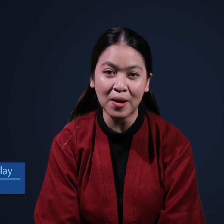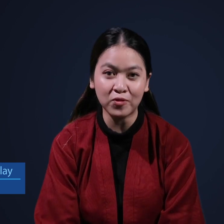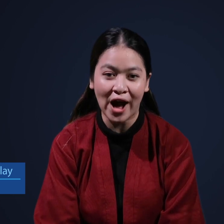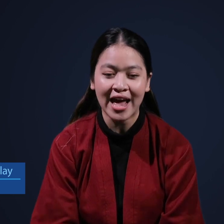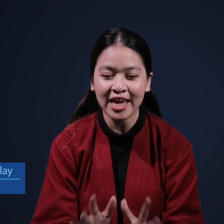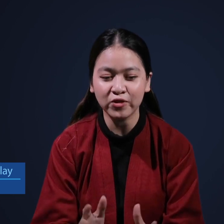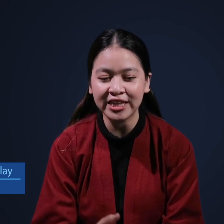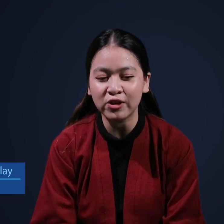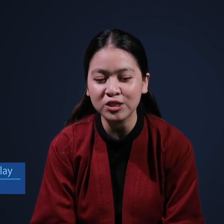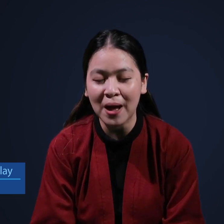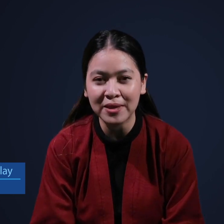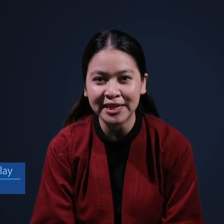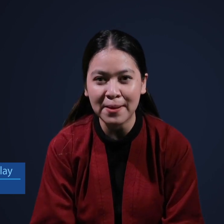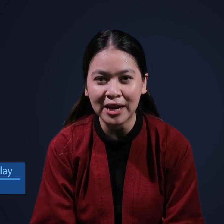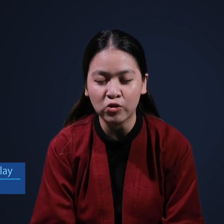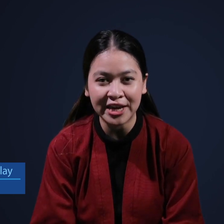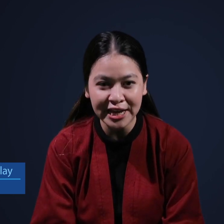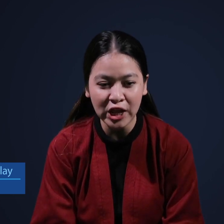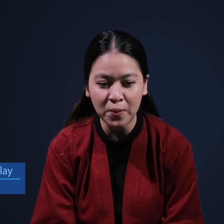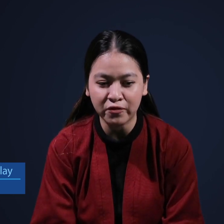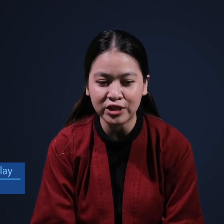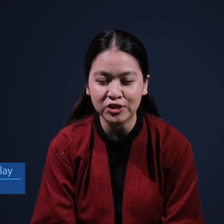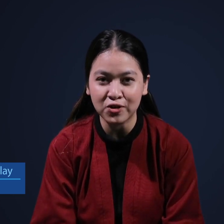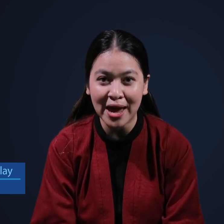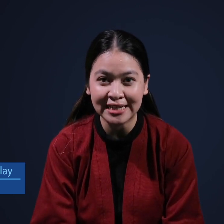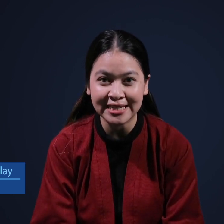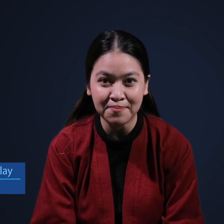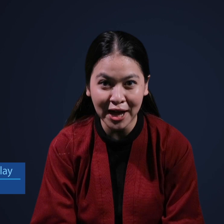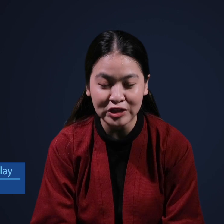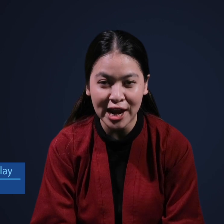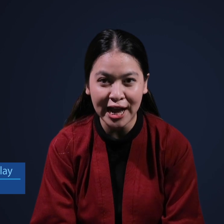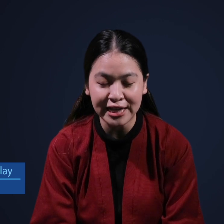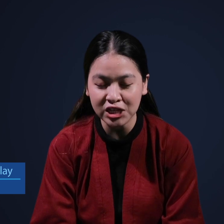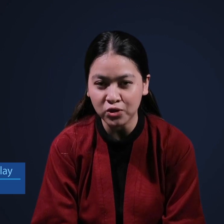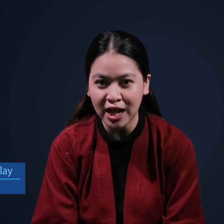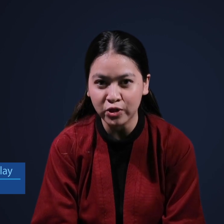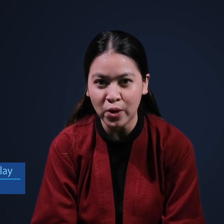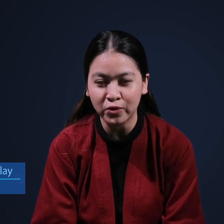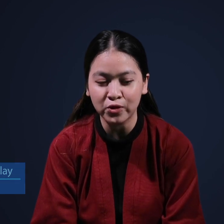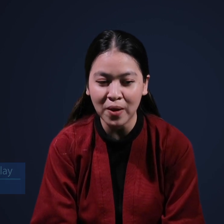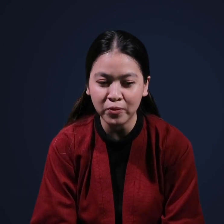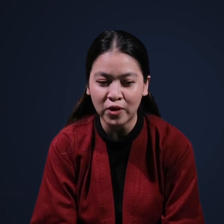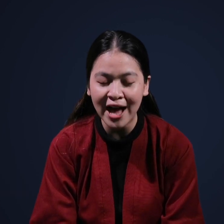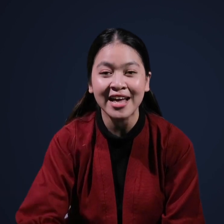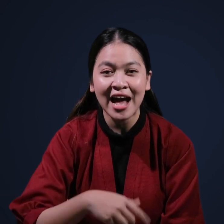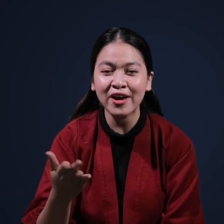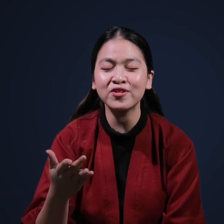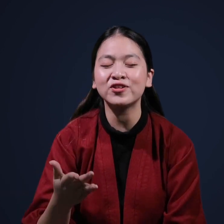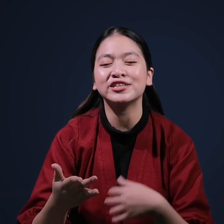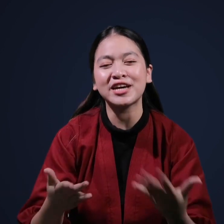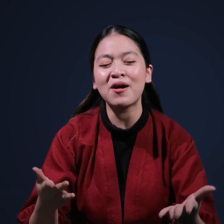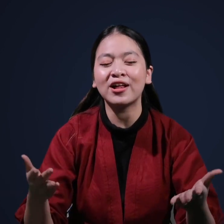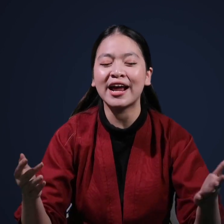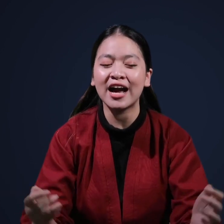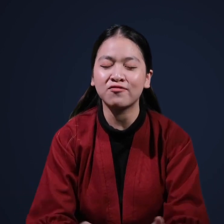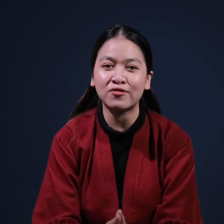di Papua. Ikuti terus update-nya melalui kanal Kominfo Newsroom edisi Pekan Olahraga Nasional 20 Papua. Ayo